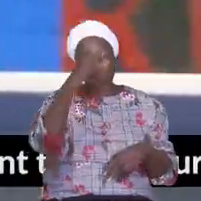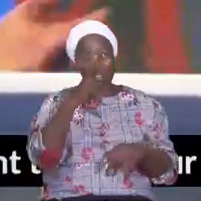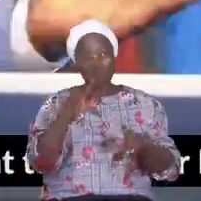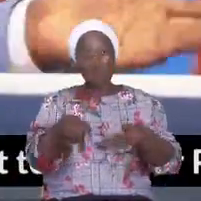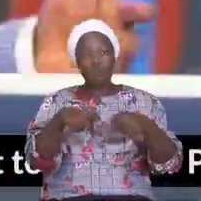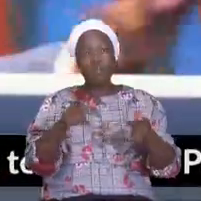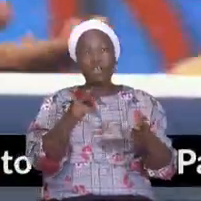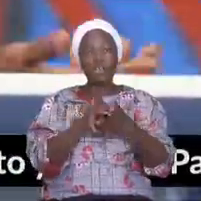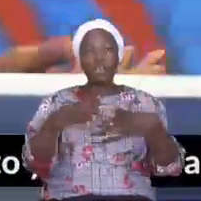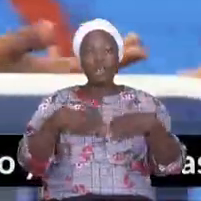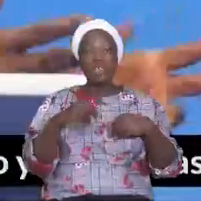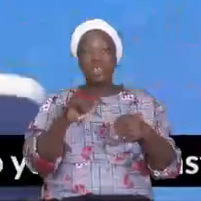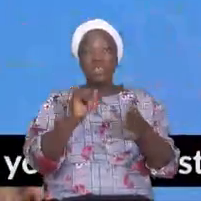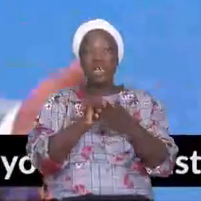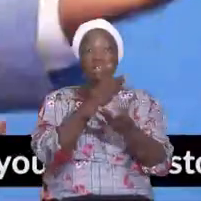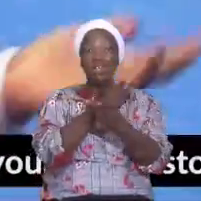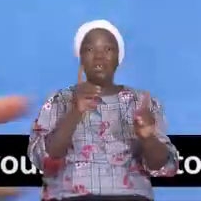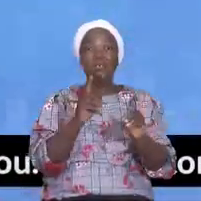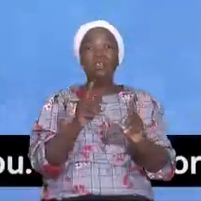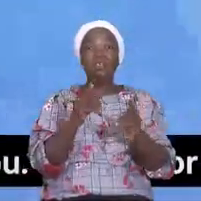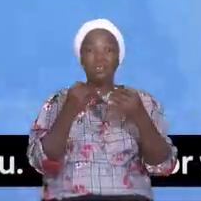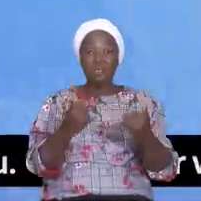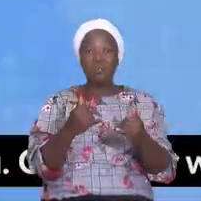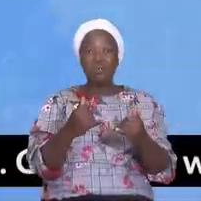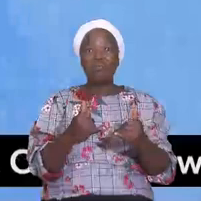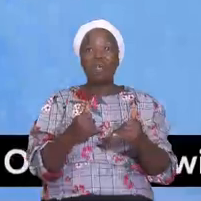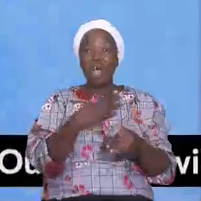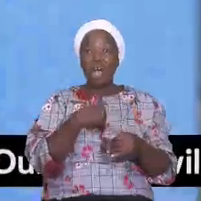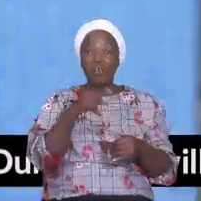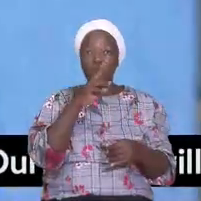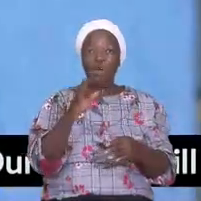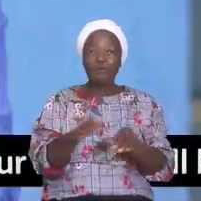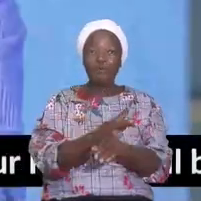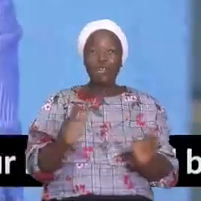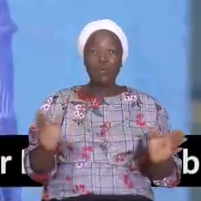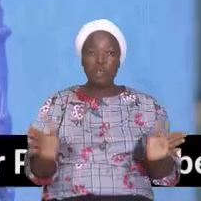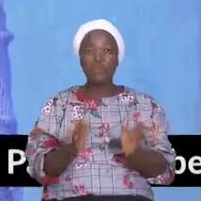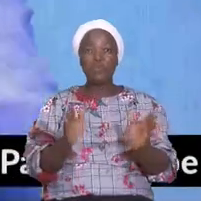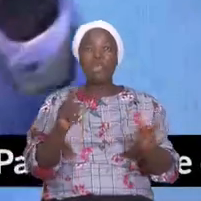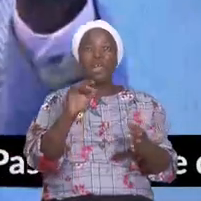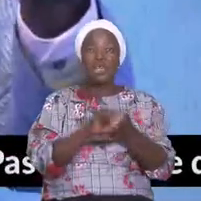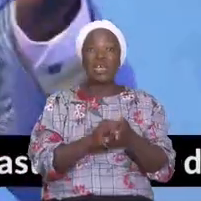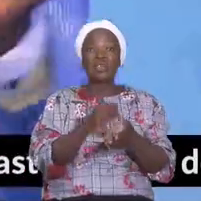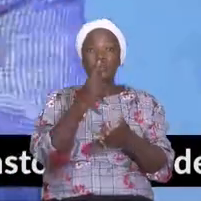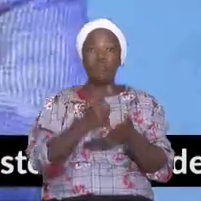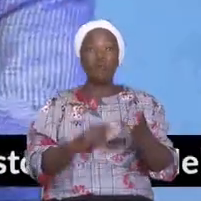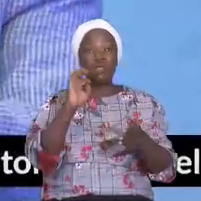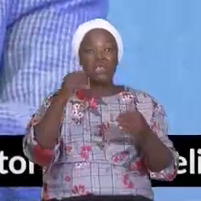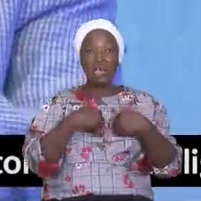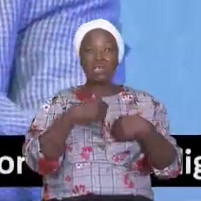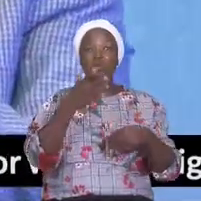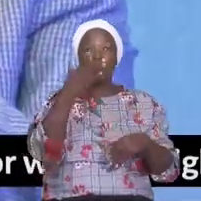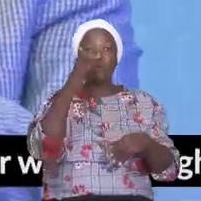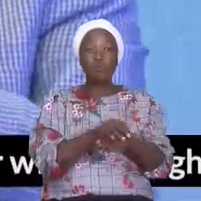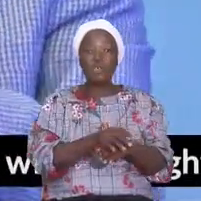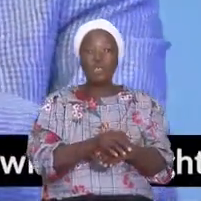agira puissamment dans ta vie. Il est déjà mort. Il a déjà pourvu cette guérison, cette délivrance.